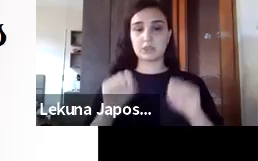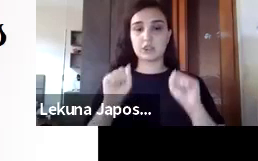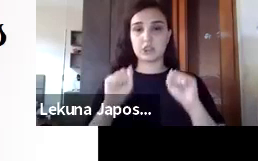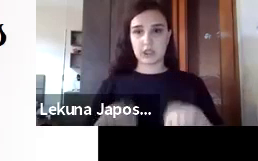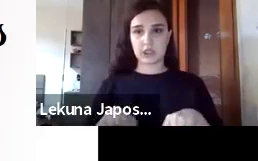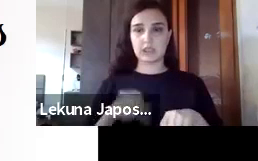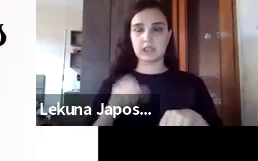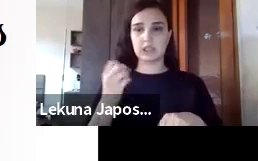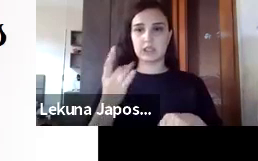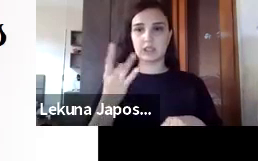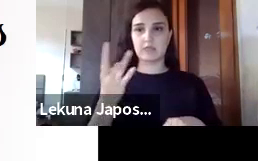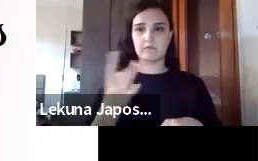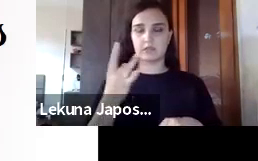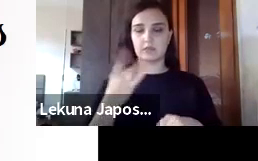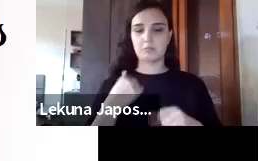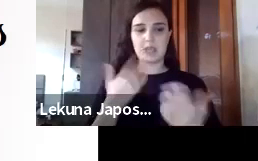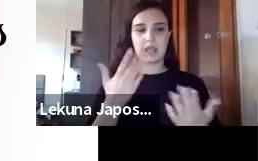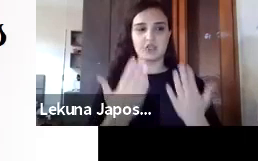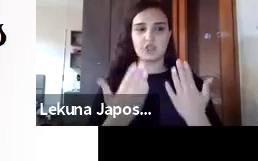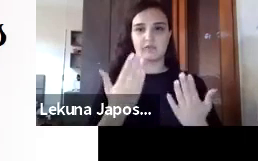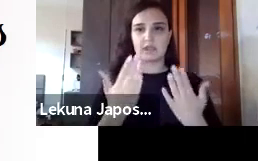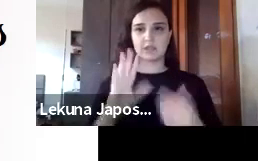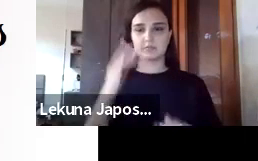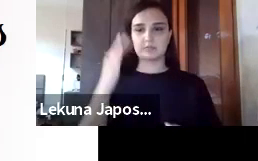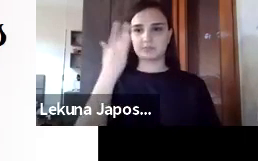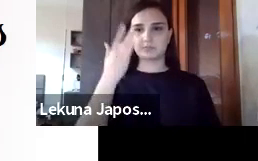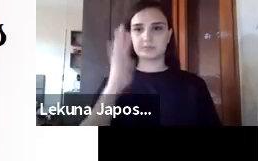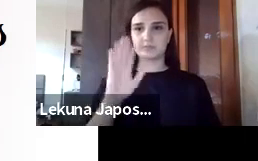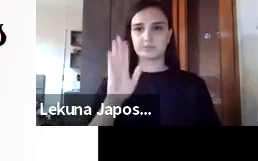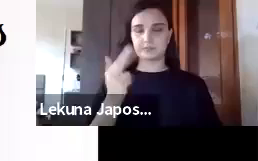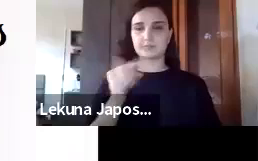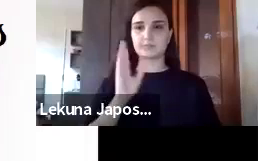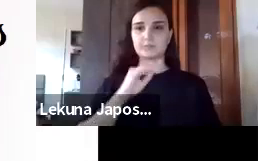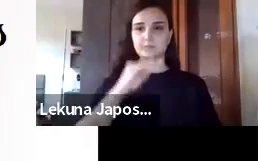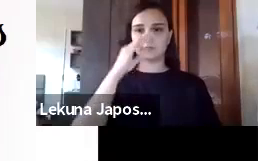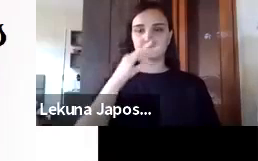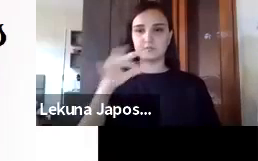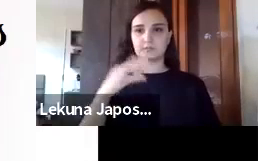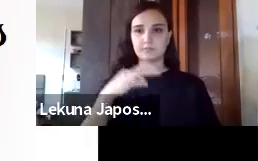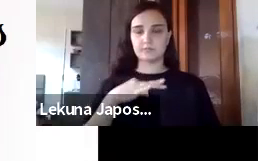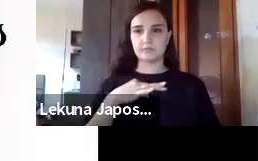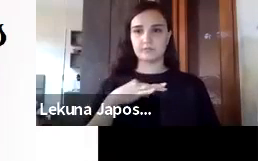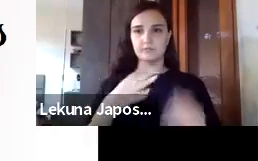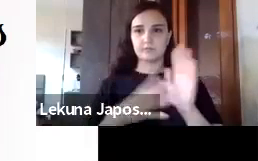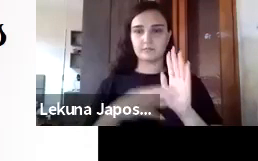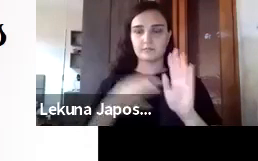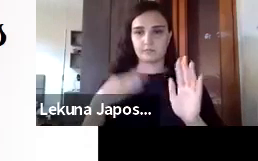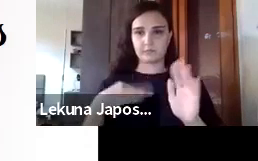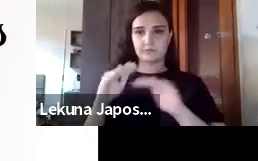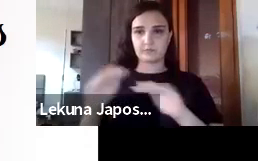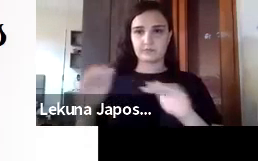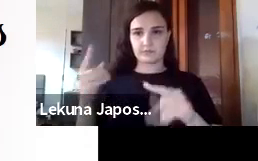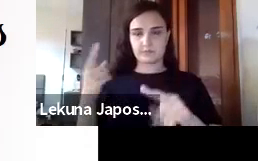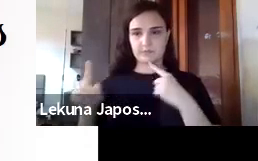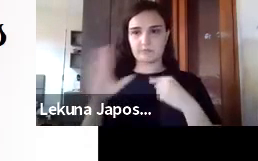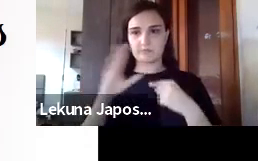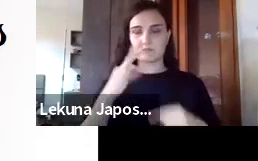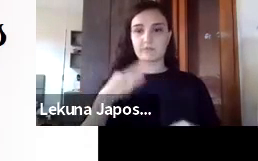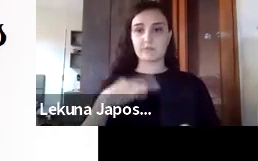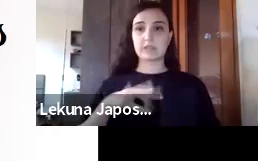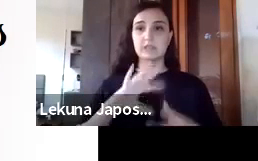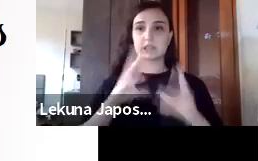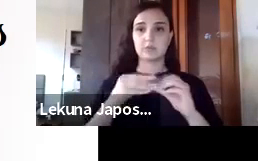კიდევ ერთხელ არ ვადარებ, არ წარმოიდგინოთ, რა თქმა უნდა, მშობლები მეტყვია, რომ სულ სხვა არის, როდესაც 9 შვილი ყავს და სულ სხვა არის, როდესაც არ ყავს